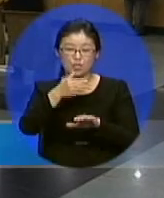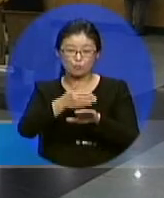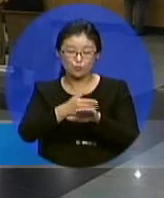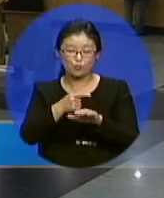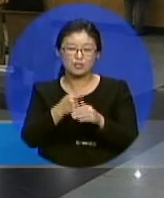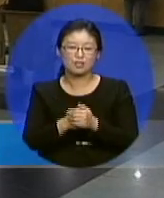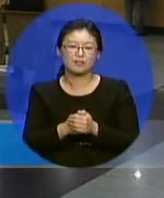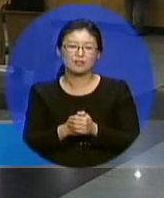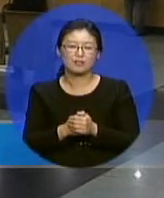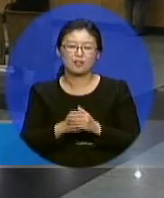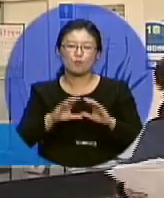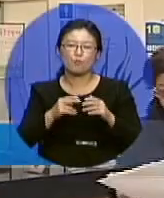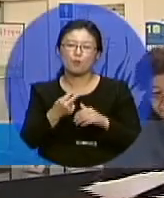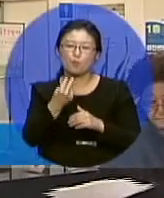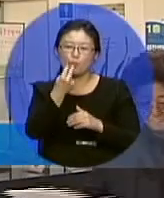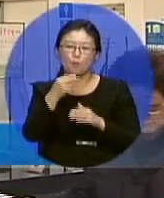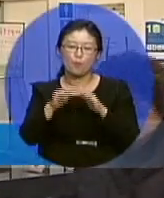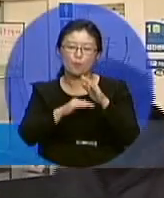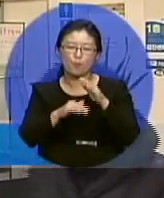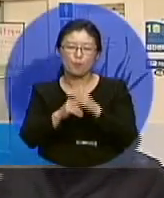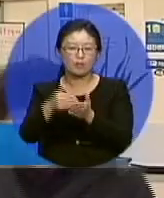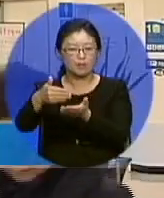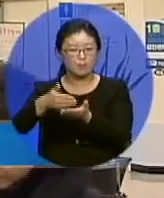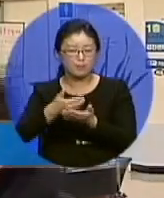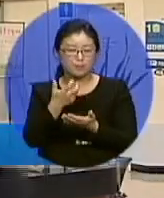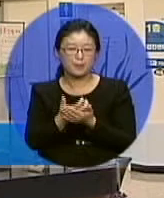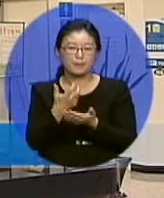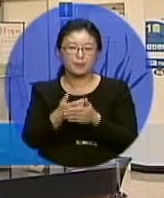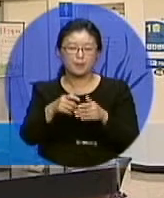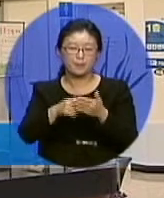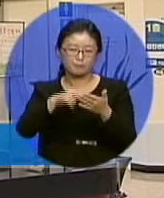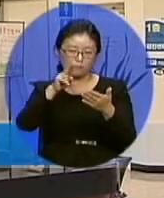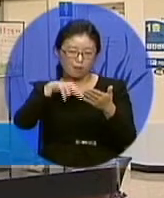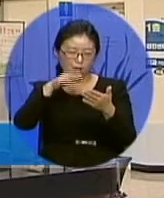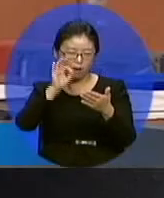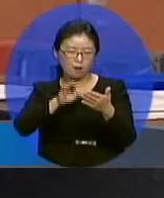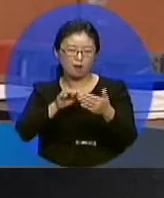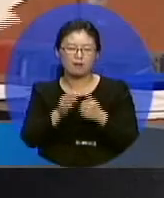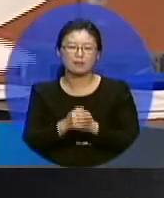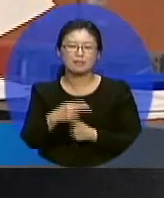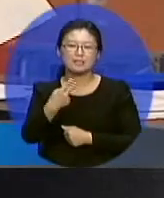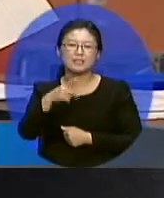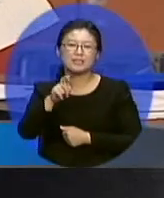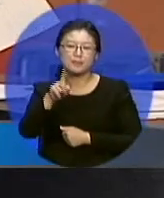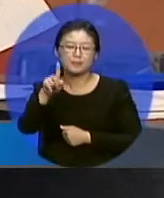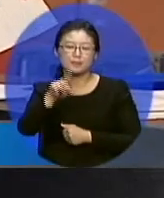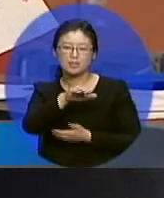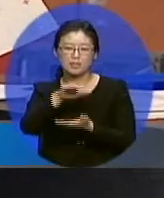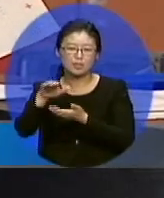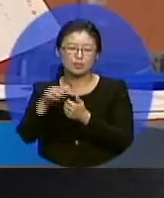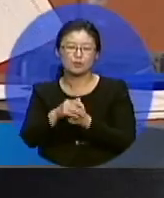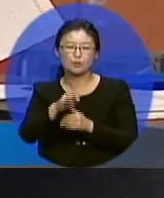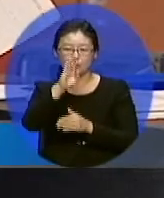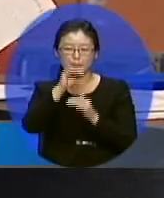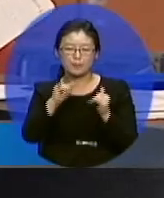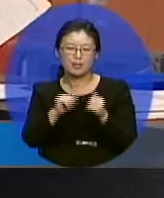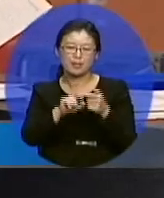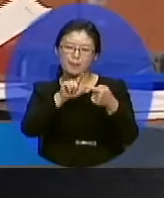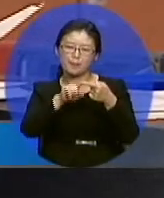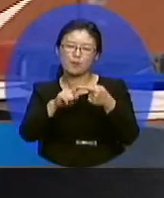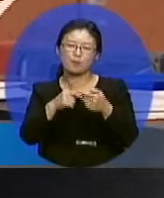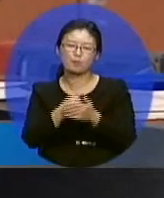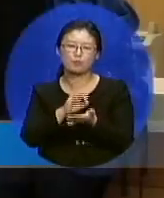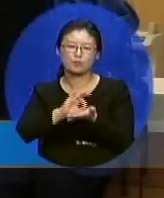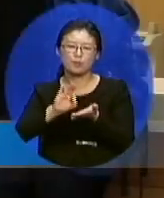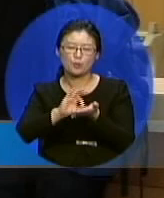의원이 국민건강보험공단으로부터 제출받은 자료를 분석한 결과 2011년 기준 환자당 평균 진료비가 1천만